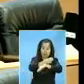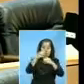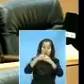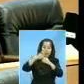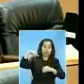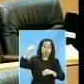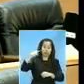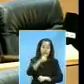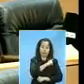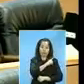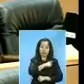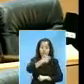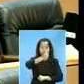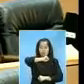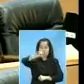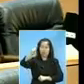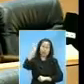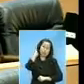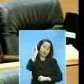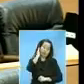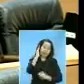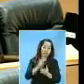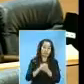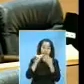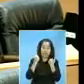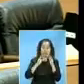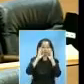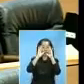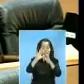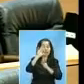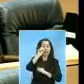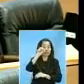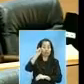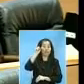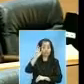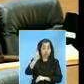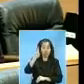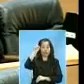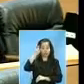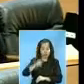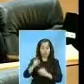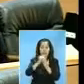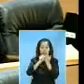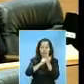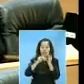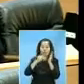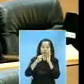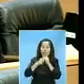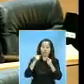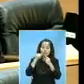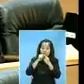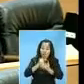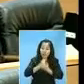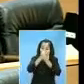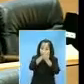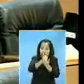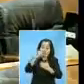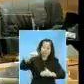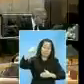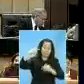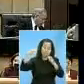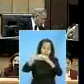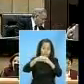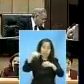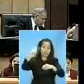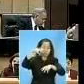ความรับผิดชอบมากกว่าสุภาพบุรุษเพราะฉะนั้นต้องฝากสสรด้วยครับท่านต้องเขียนรัฐธรรมนูญเพื่อเอื้ออำนวยให้สุภาพสตรีเข้าม